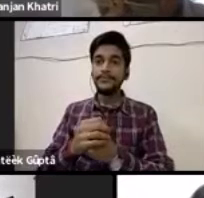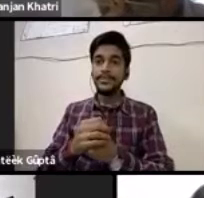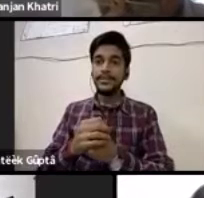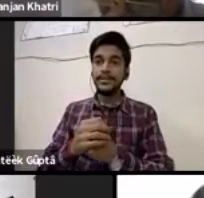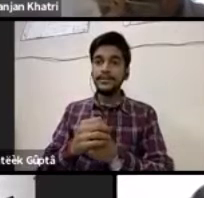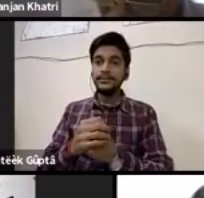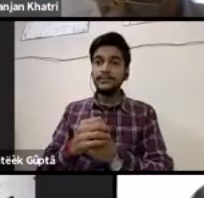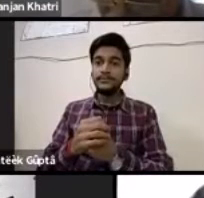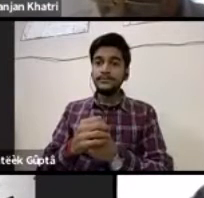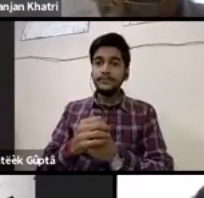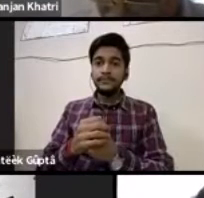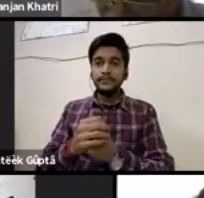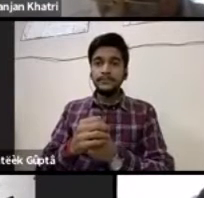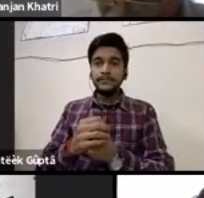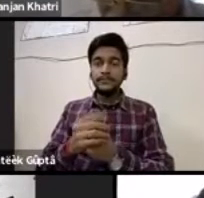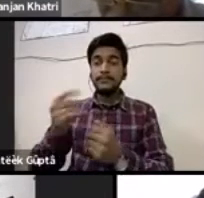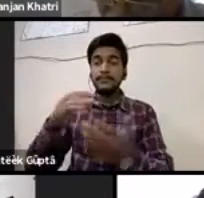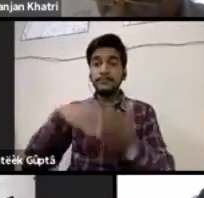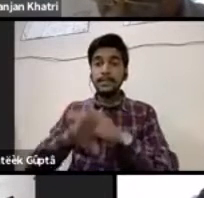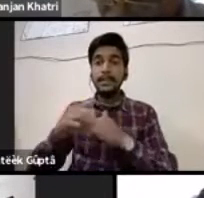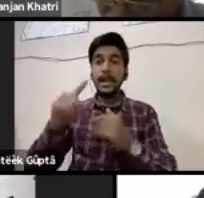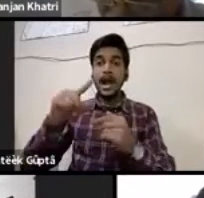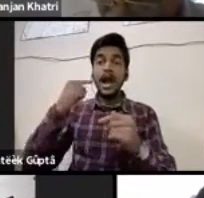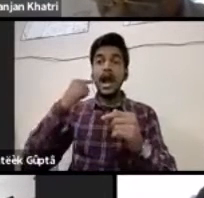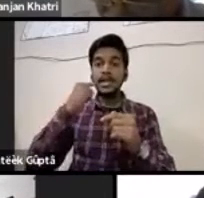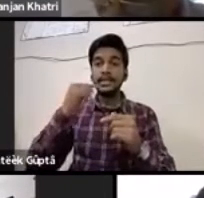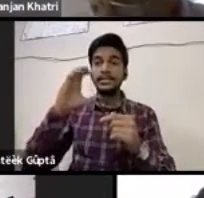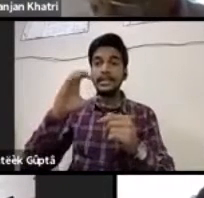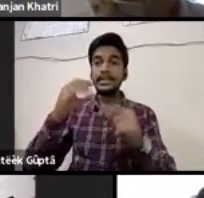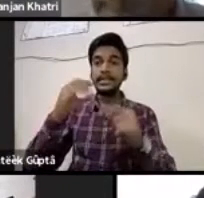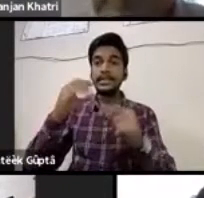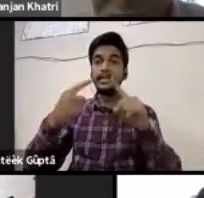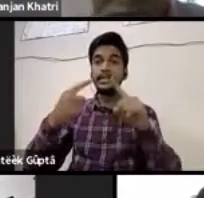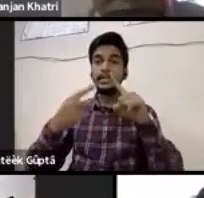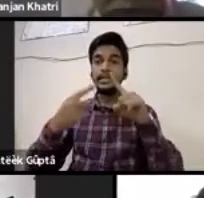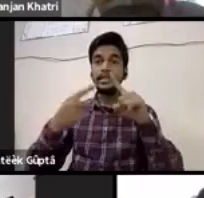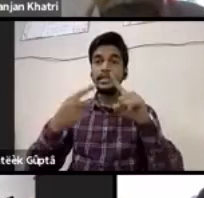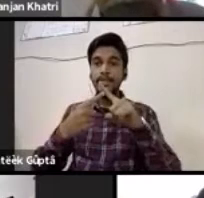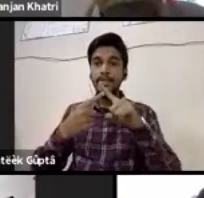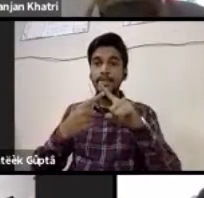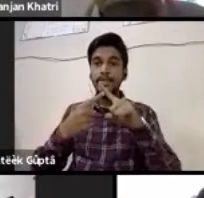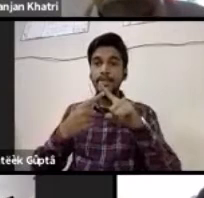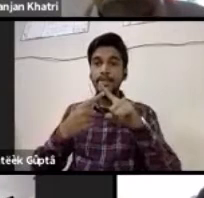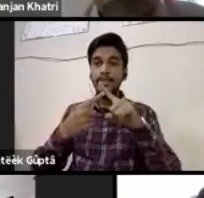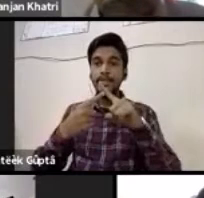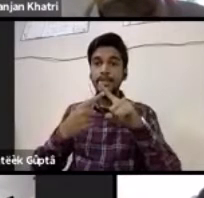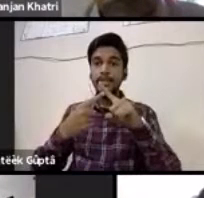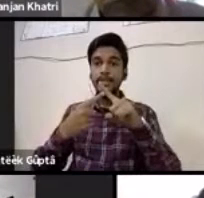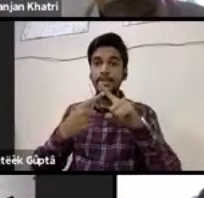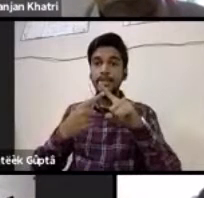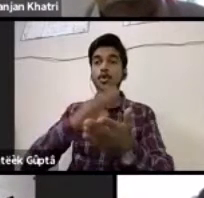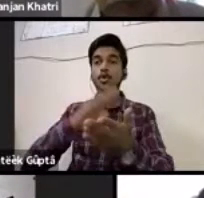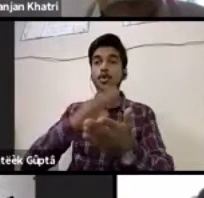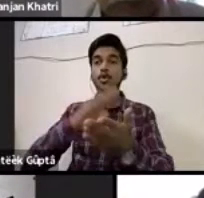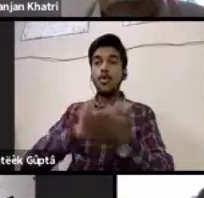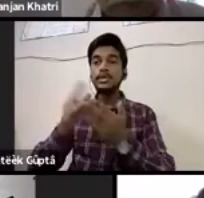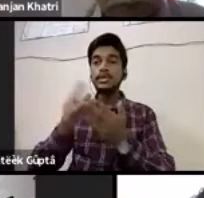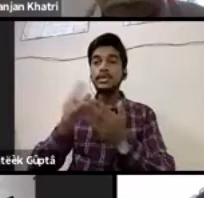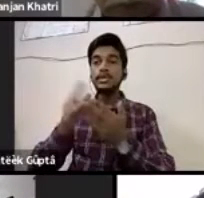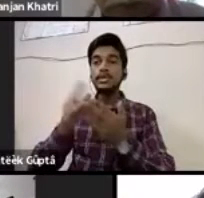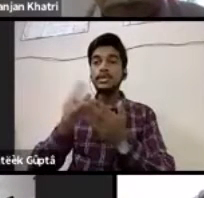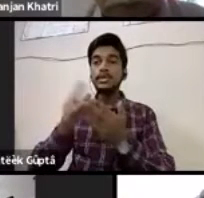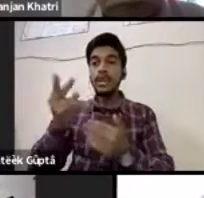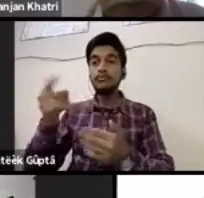this thing, ITC Bay Island in Port Blair, where he was there in 1990. और उसके बाद में